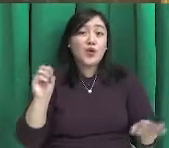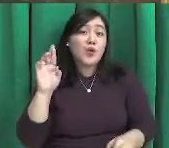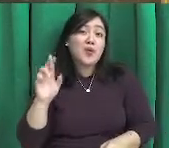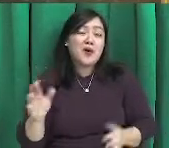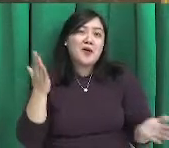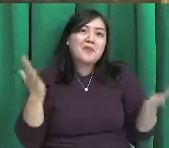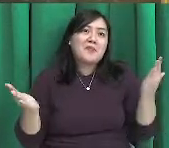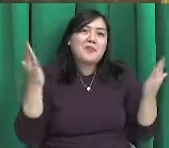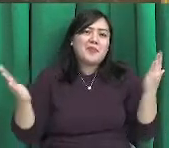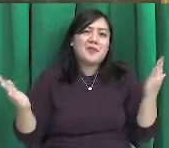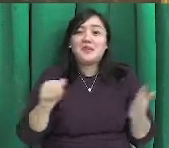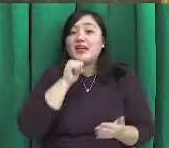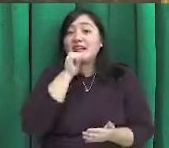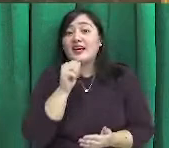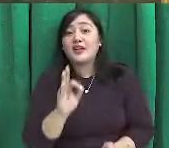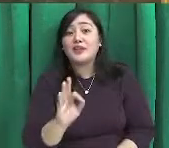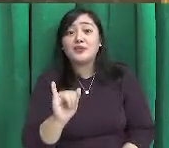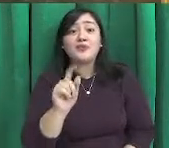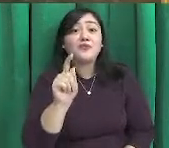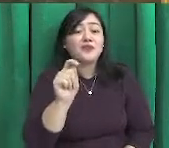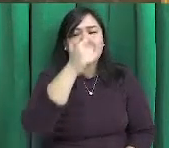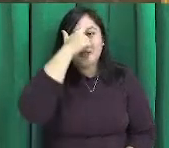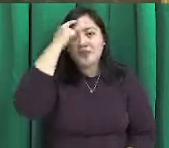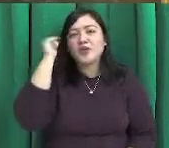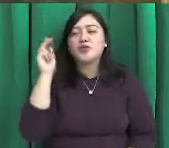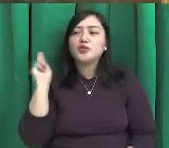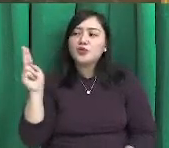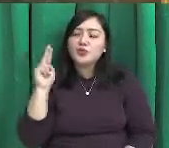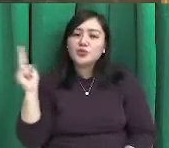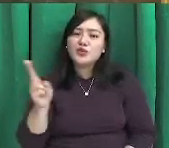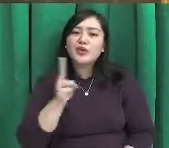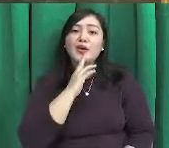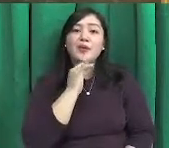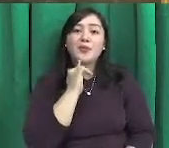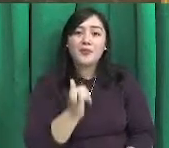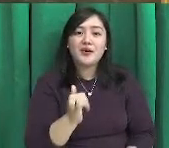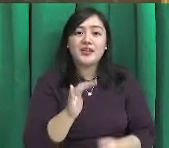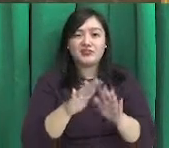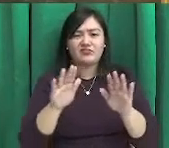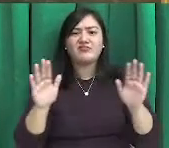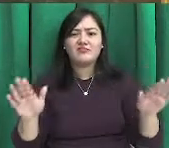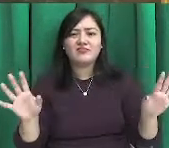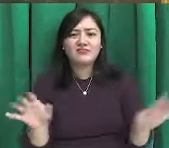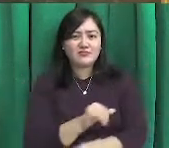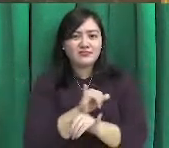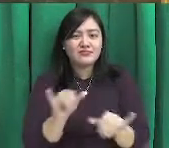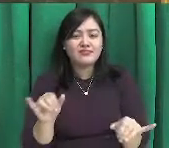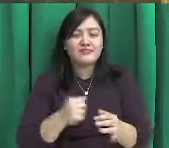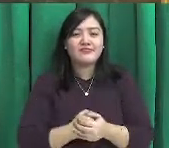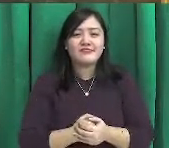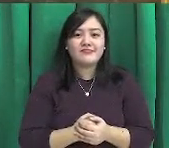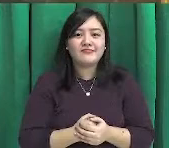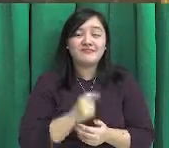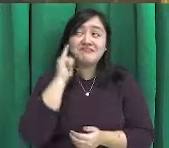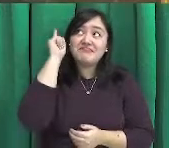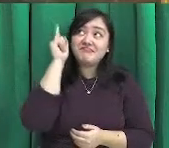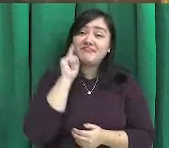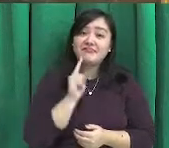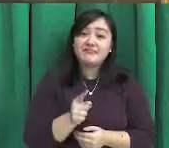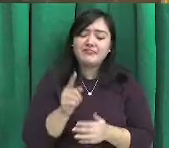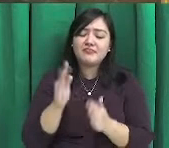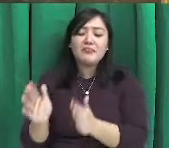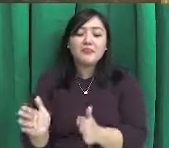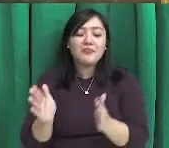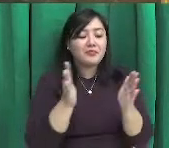Hindi ganun. Mga kapatid, ngayon, ang ibig ko sabihin, kaya ko lang binabanggit ito, maglaan din naman kayo ng mga budget. Aasahan